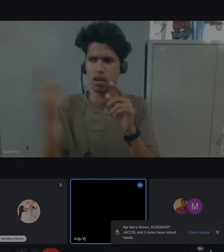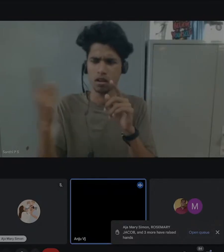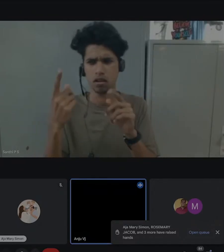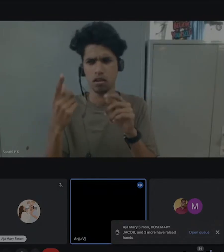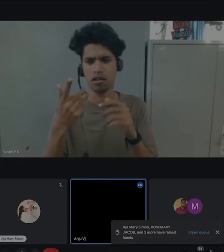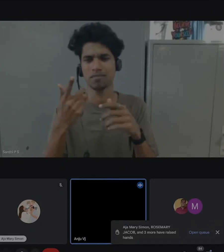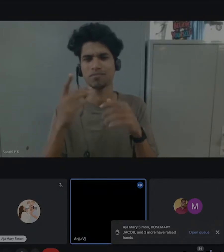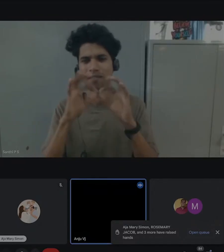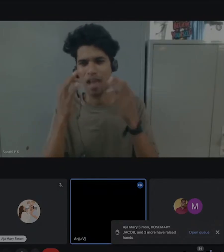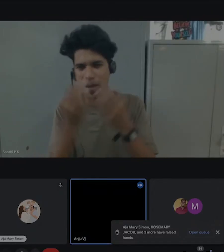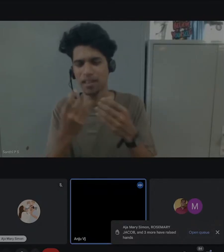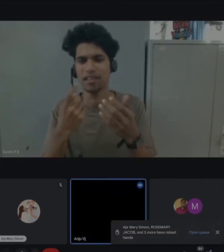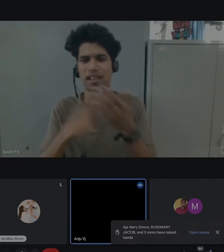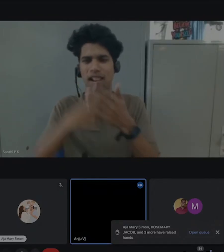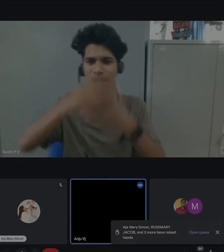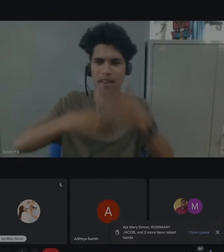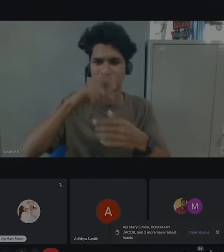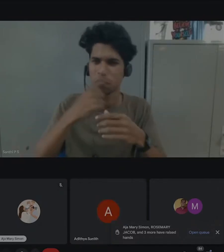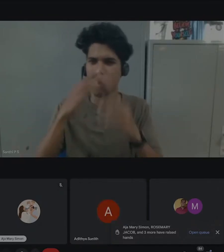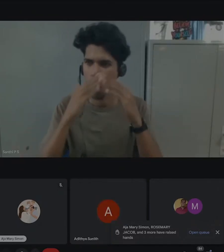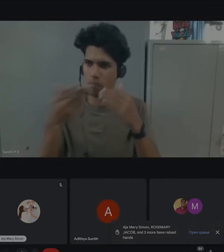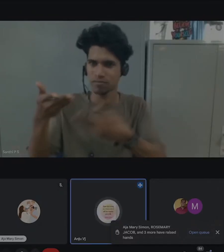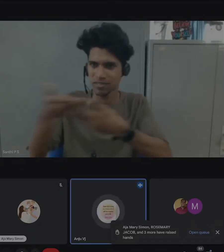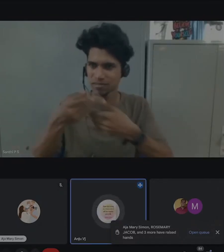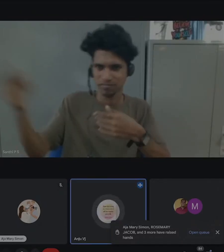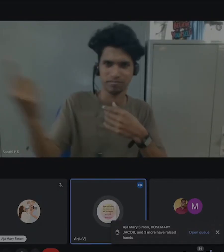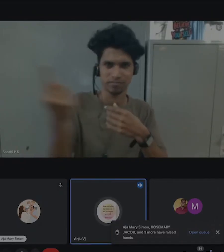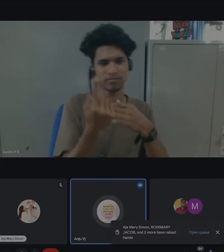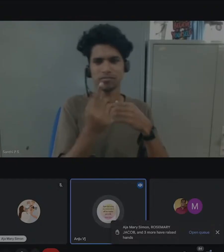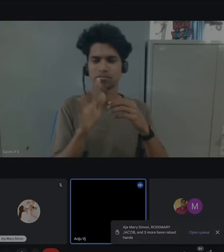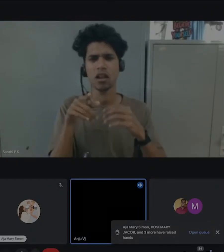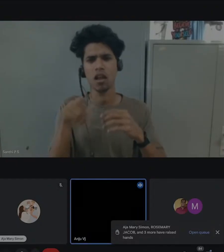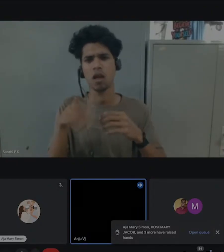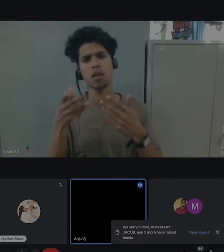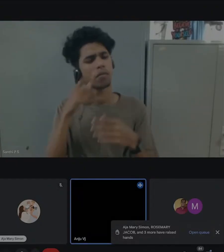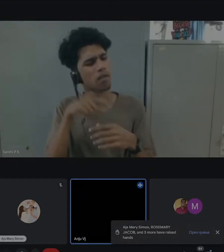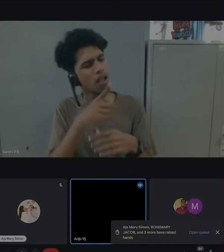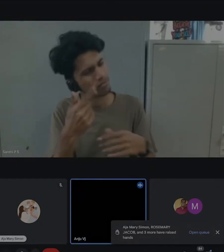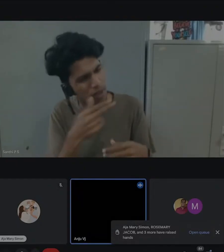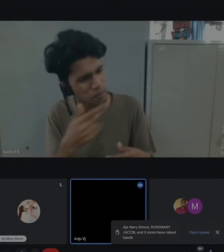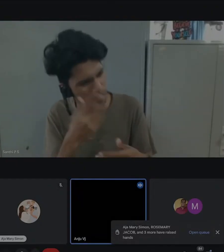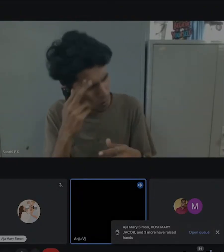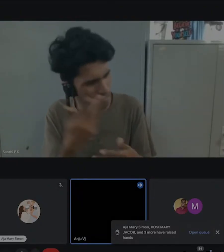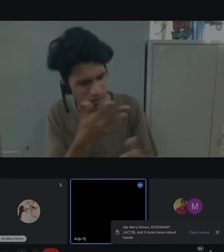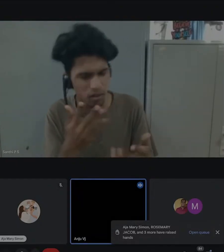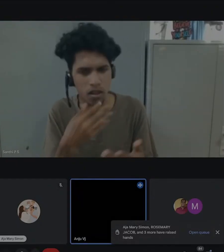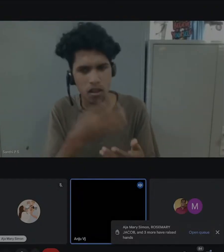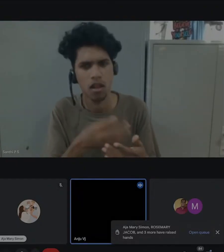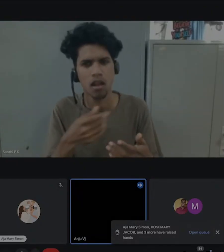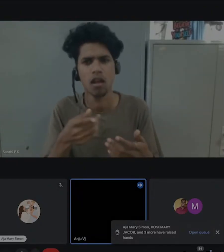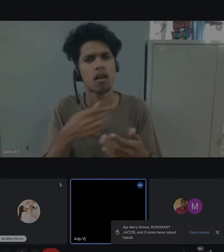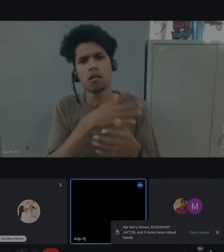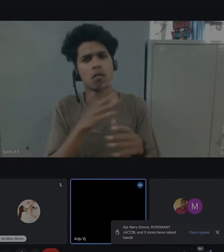ഏറ്റവും അടുത്തുള്ള ബന്ധുക്കളോ അങ്ങനെ ആരെങ്കിലൊക്കെ വരുവാണെങ്കിൽ അവരോട് ചോദ്യങ്ങൾ ചോദിക്കുമ്പോൾ തിരിച്ചു മറുപടി പറയാനോ മോനായിട്ട്